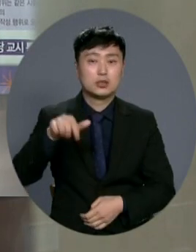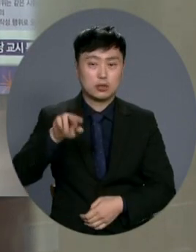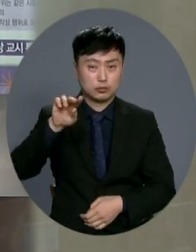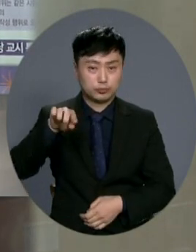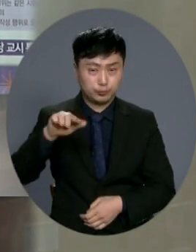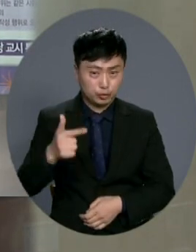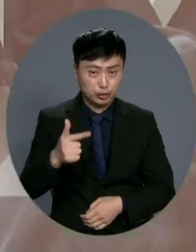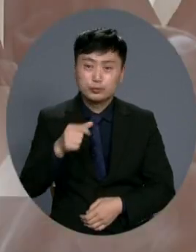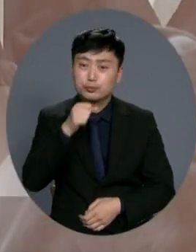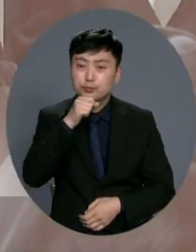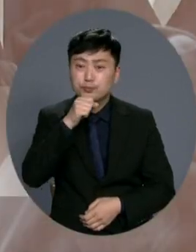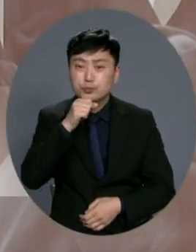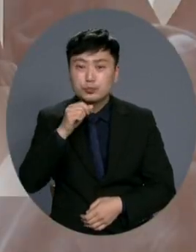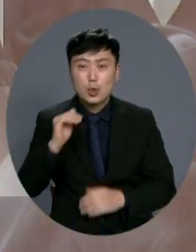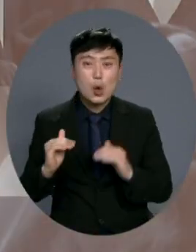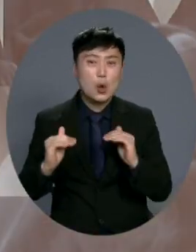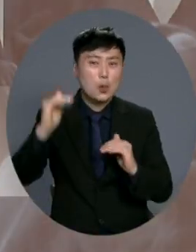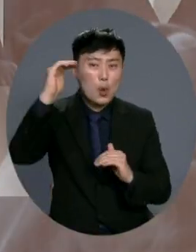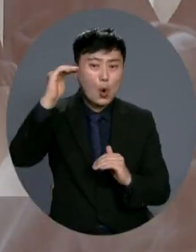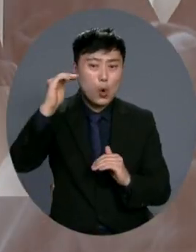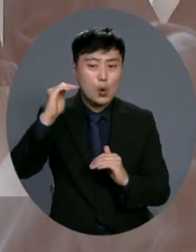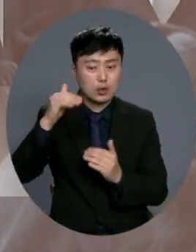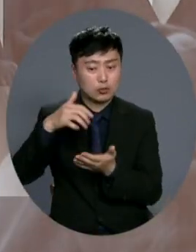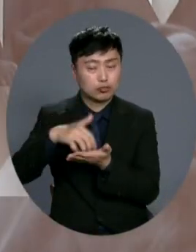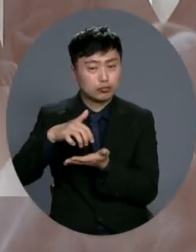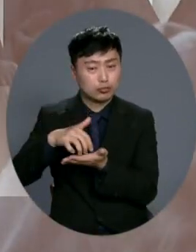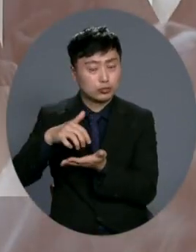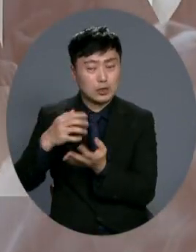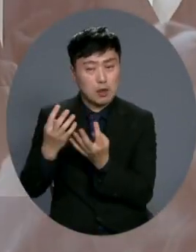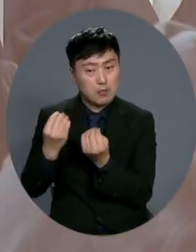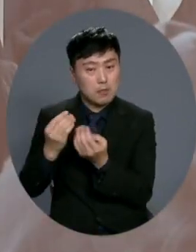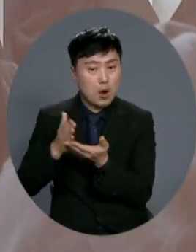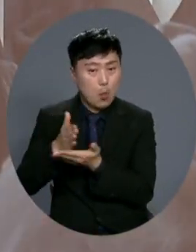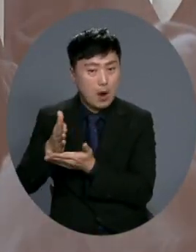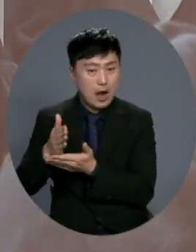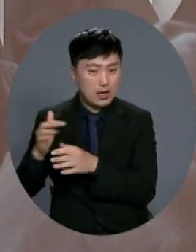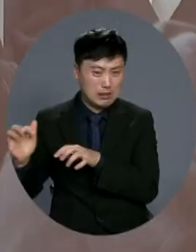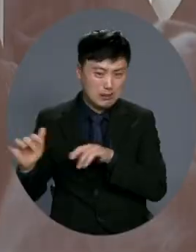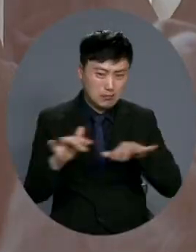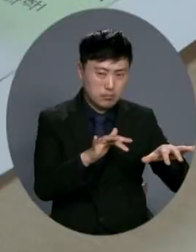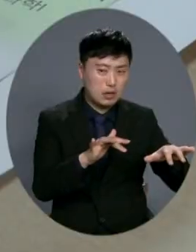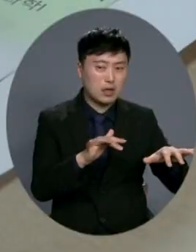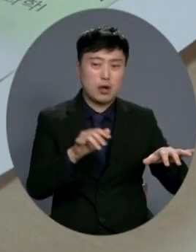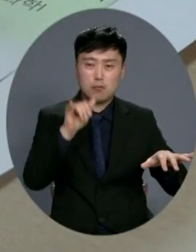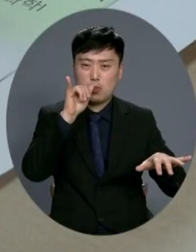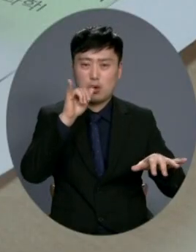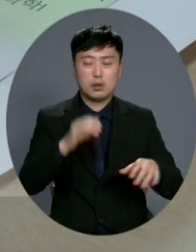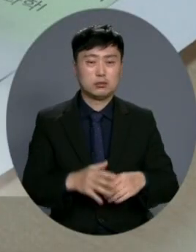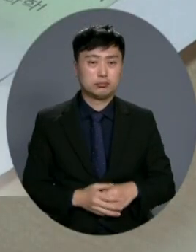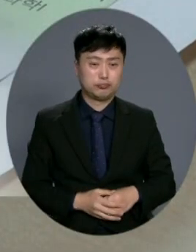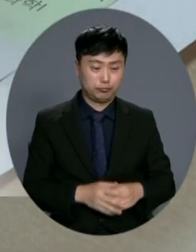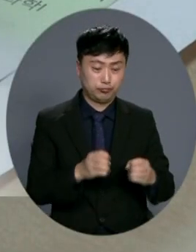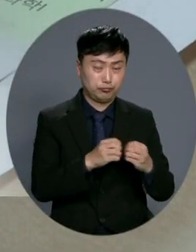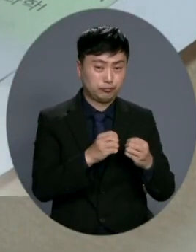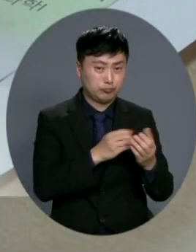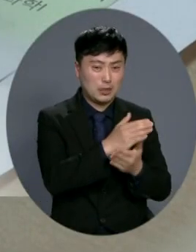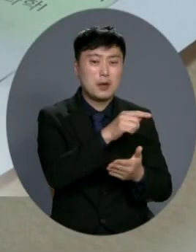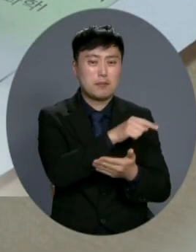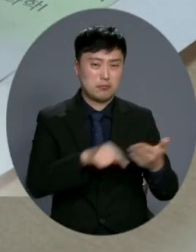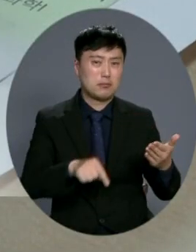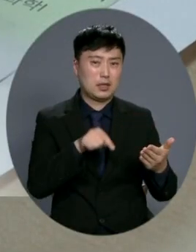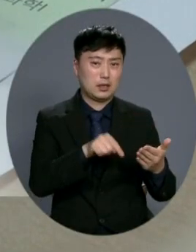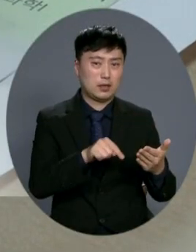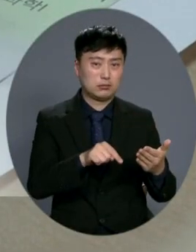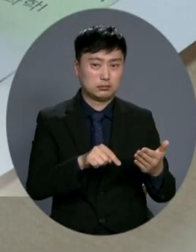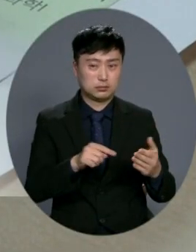높은 과목을 선택하는 이과생의 비중이 계속 높아지고 있습니다. 이른바 문과 침공으로 불리는 이과생들의